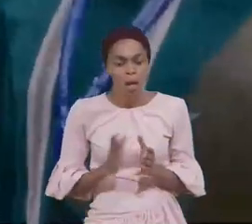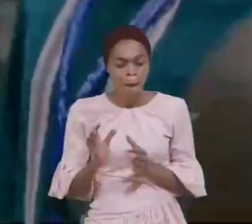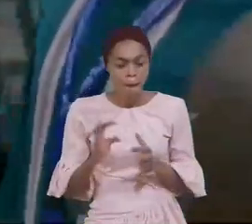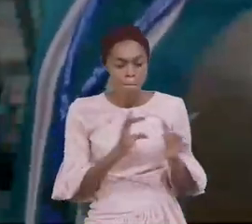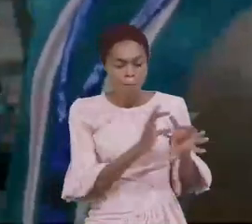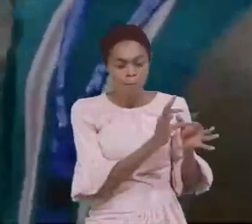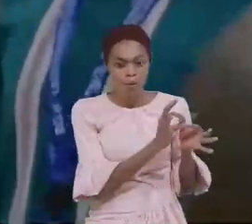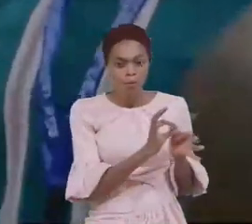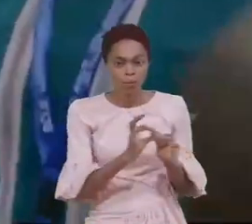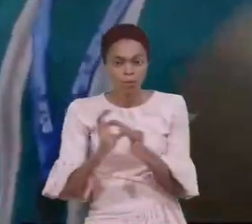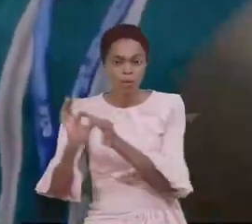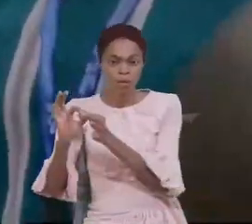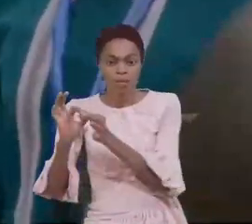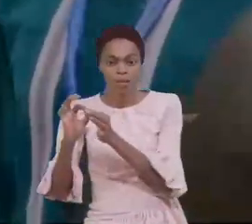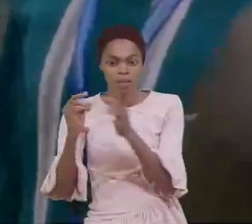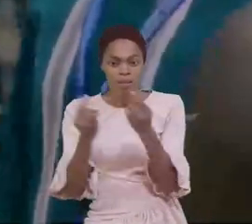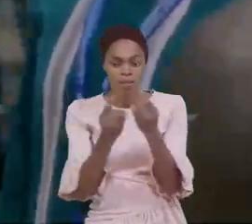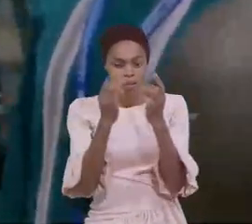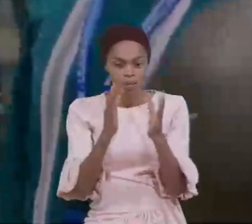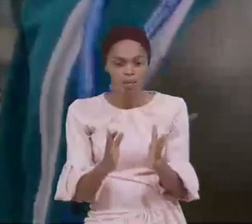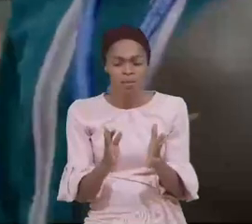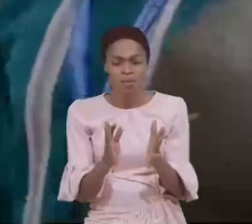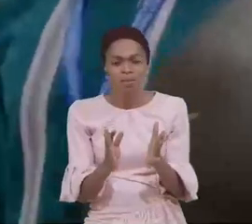qui réconcilie les pécheurs